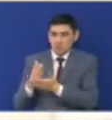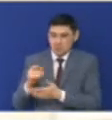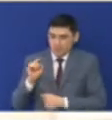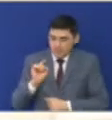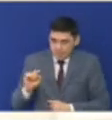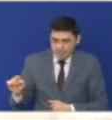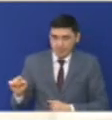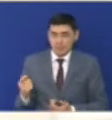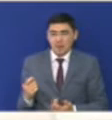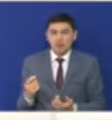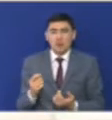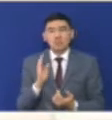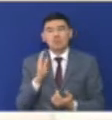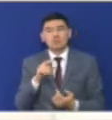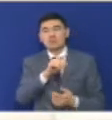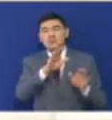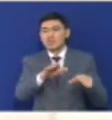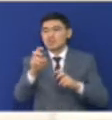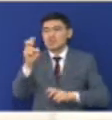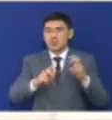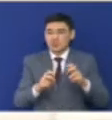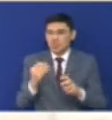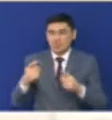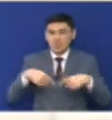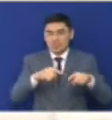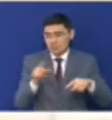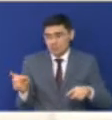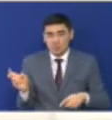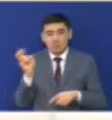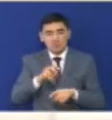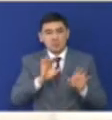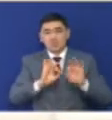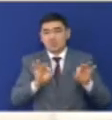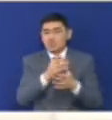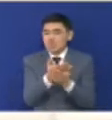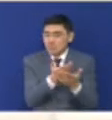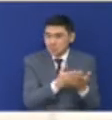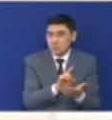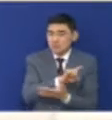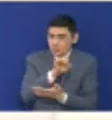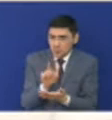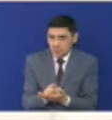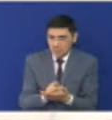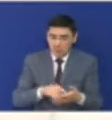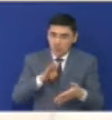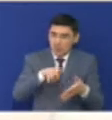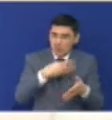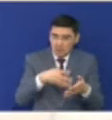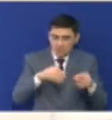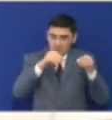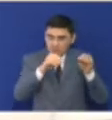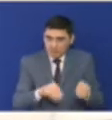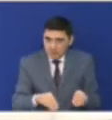время проведут встречи в трудовых коллективах на своих избирательных участках. Мы разработаем график встреч и